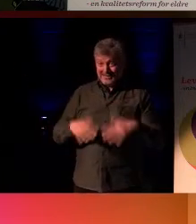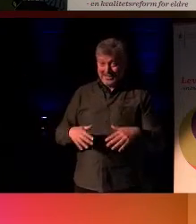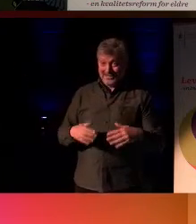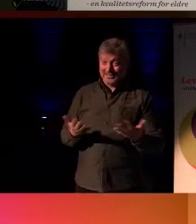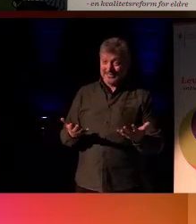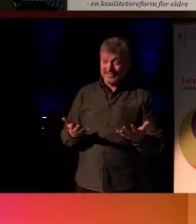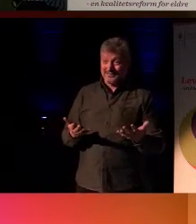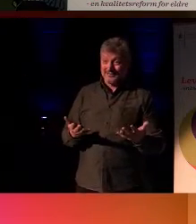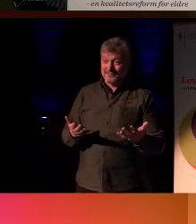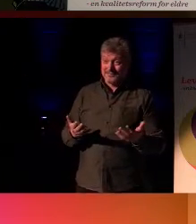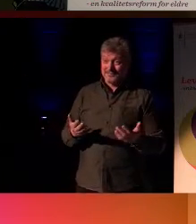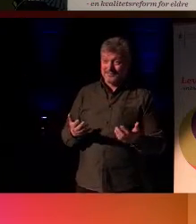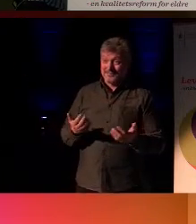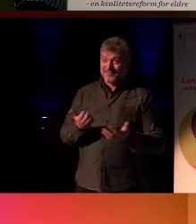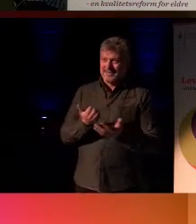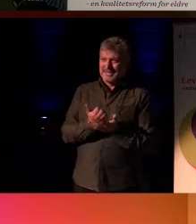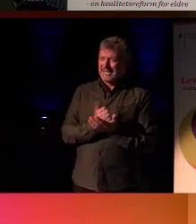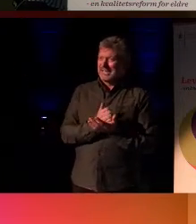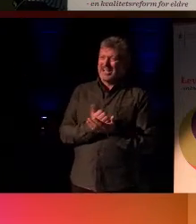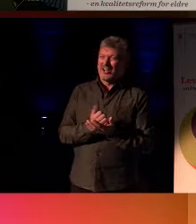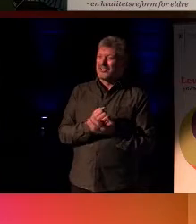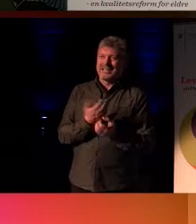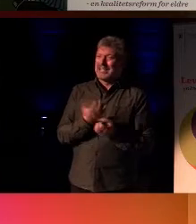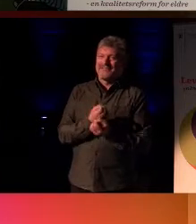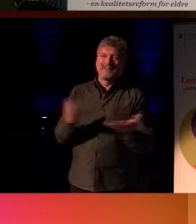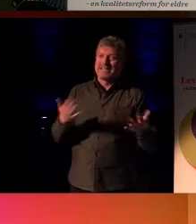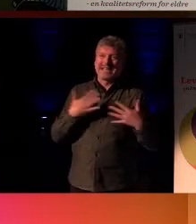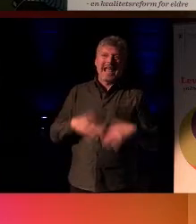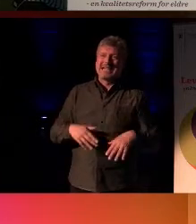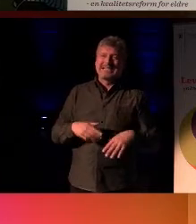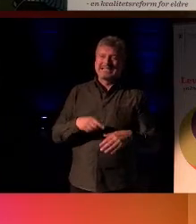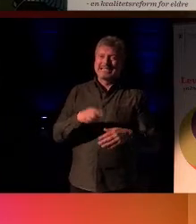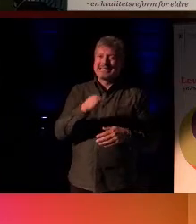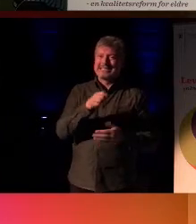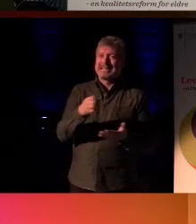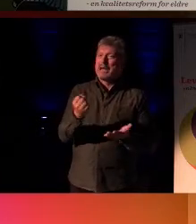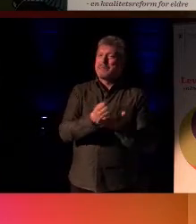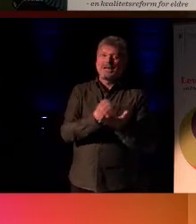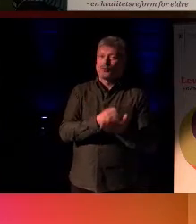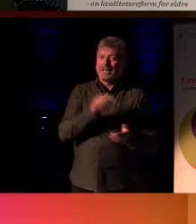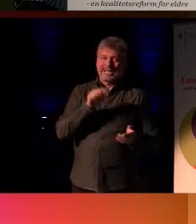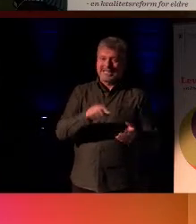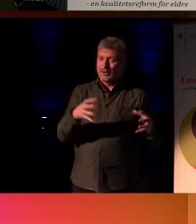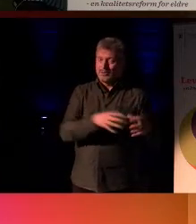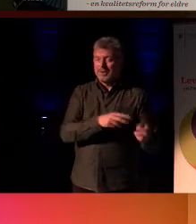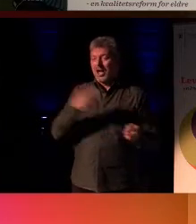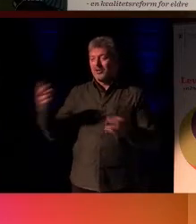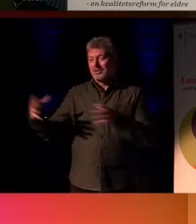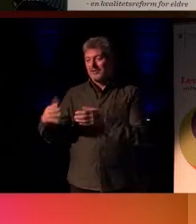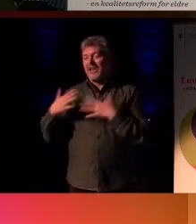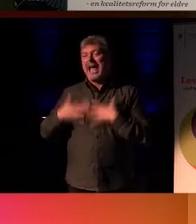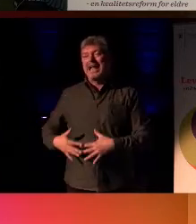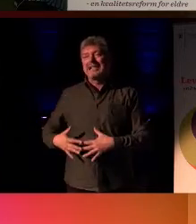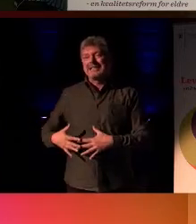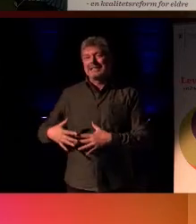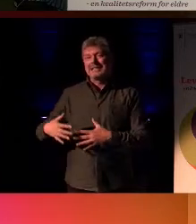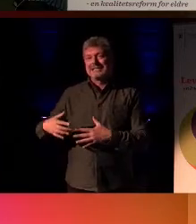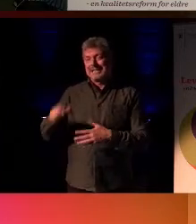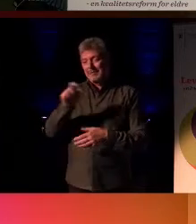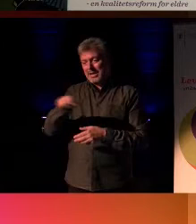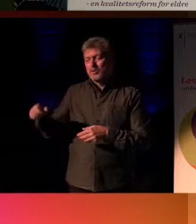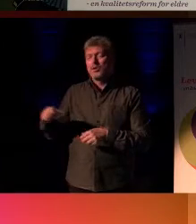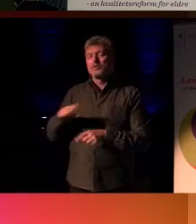Kanskje flest ikke helsepersonell I den gruppa. I den andre gruppa så har vi helsepersonell som strever hver